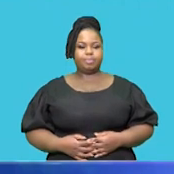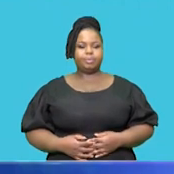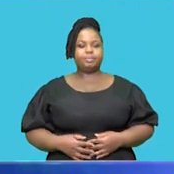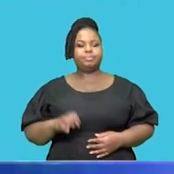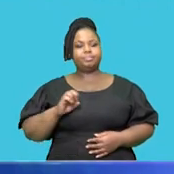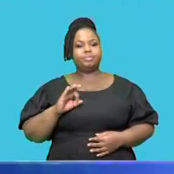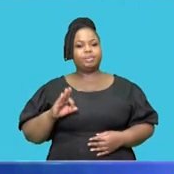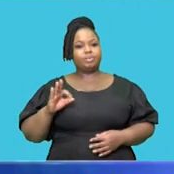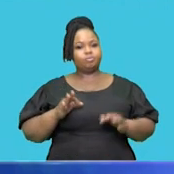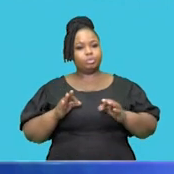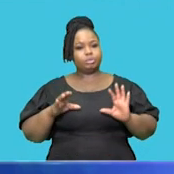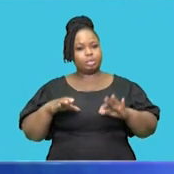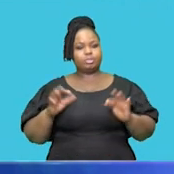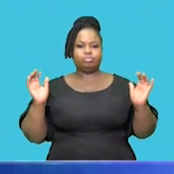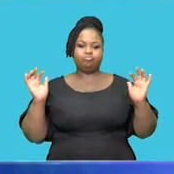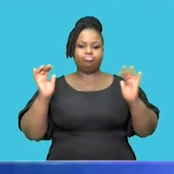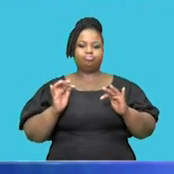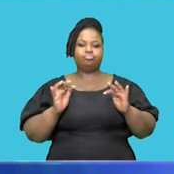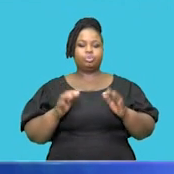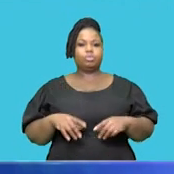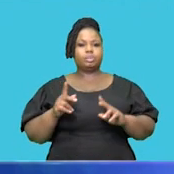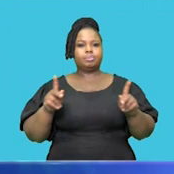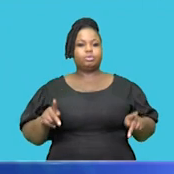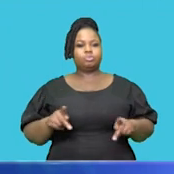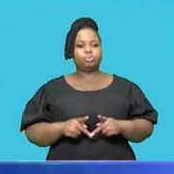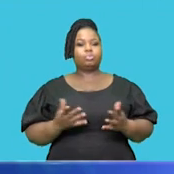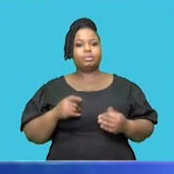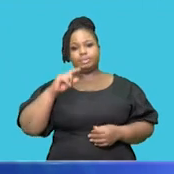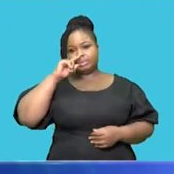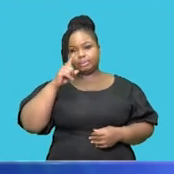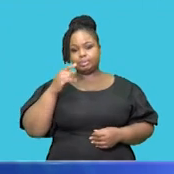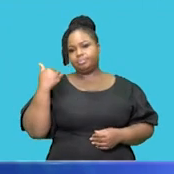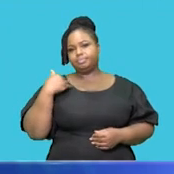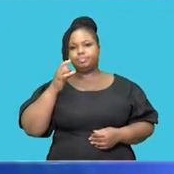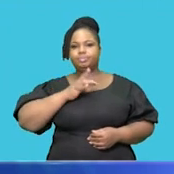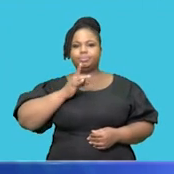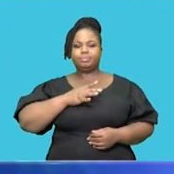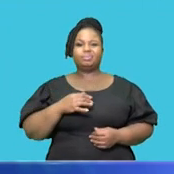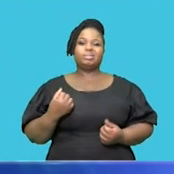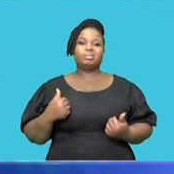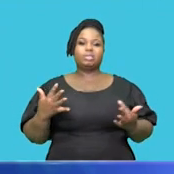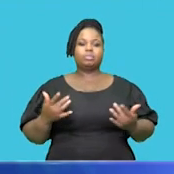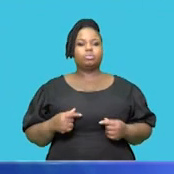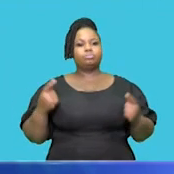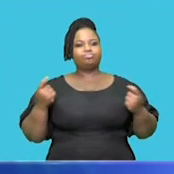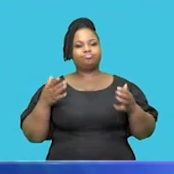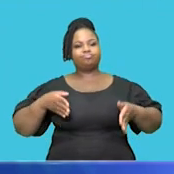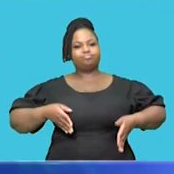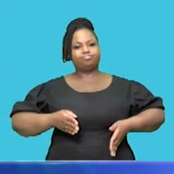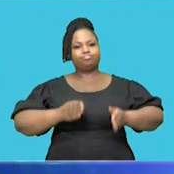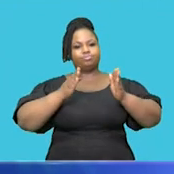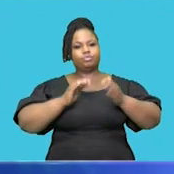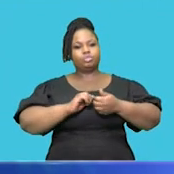I-Economic Freedom Fighters ibambe umnyhadala kwipaki iMushroom Park eSandton ngoMgqibelo. Usuku luqale ngomngcelelo osuka kwibala